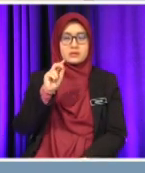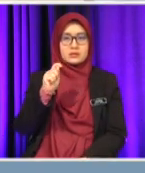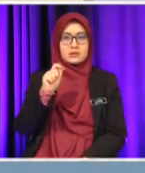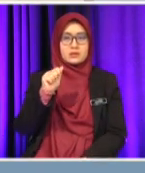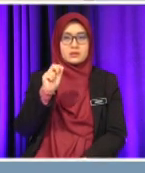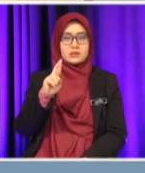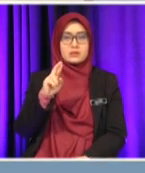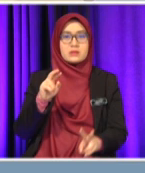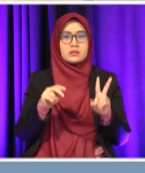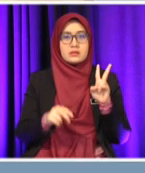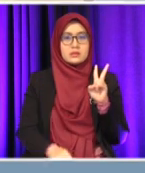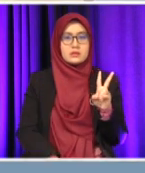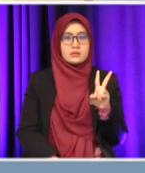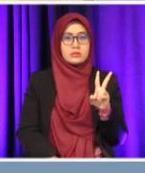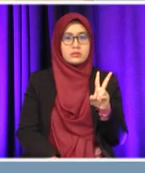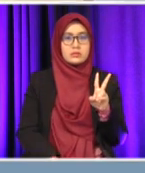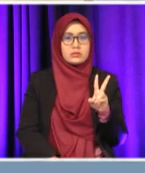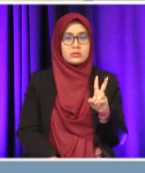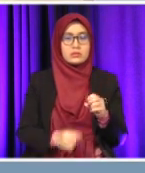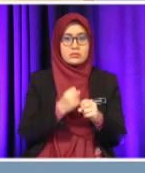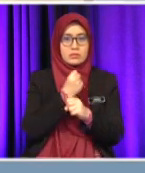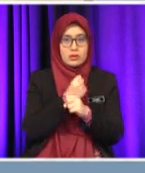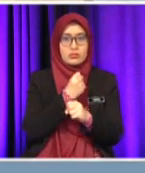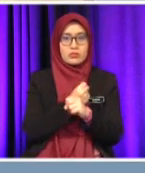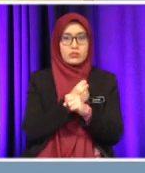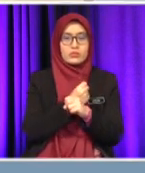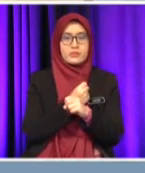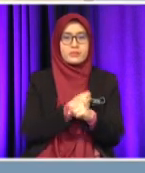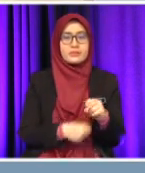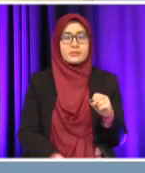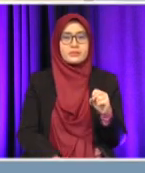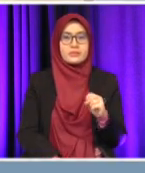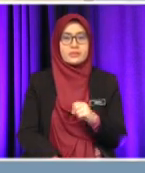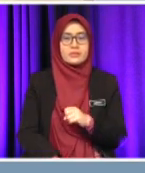yang kedua batu kerikil oke lagi